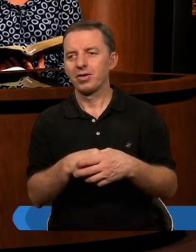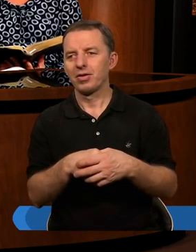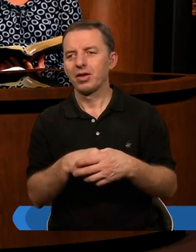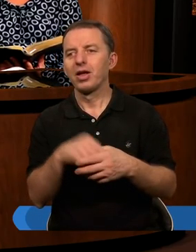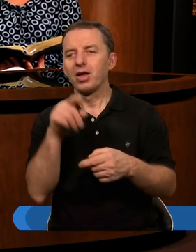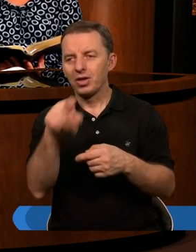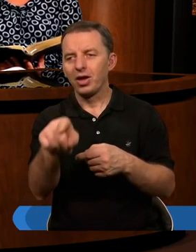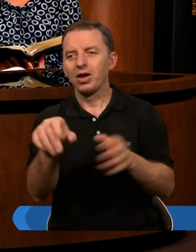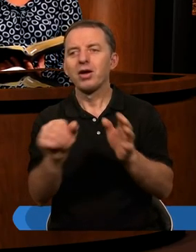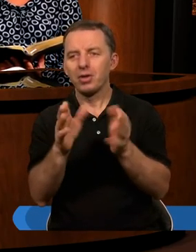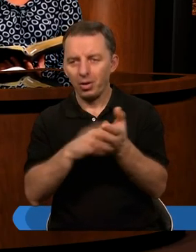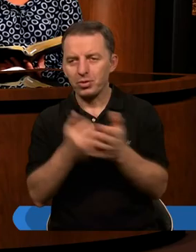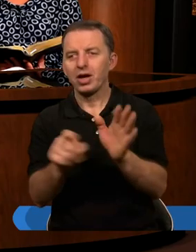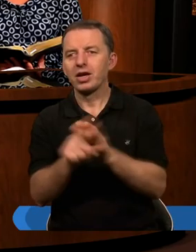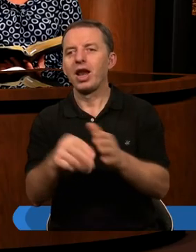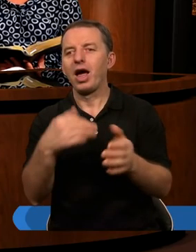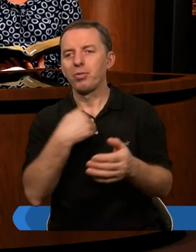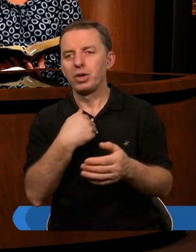To jest na przykład dla mnie.